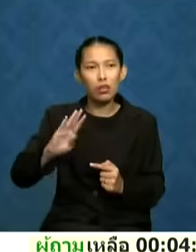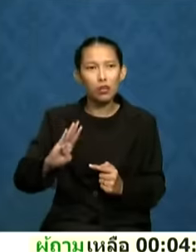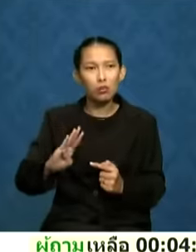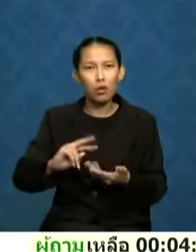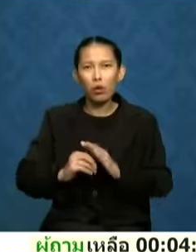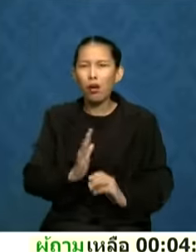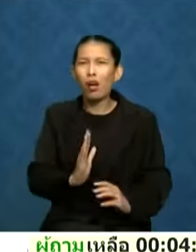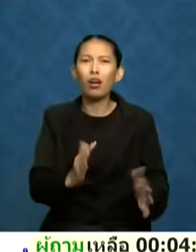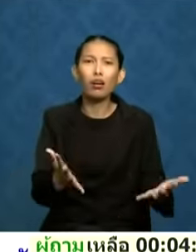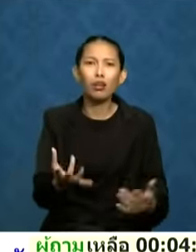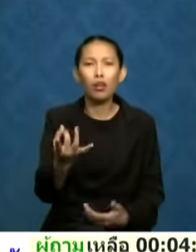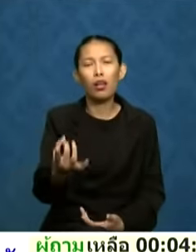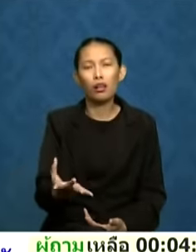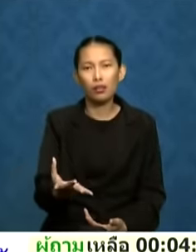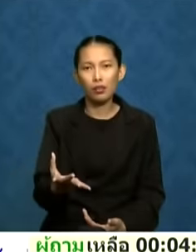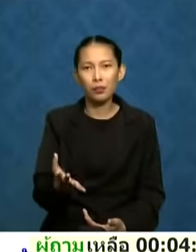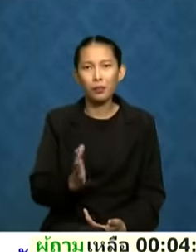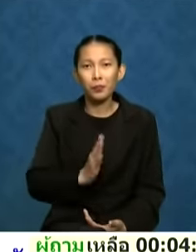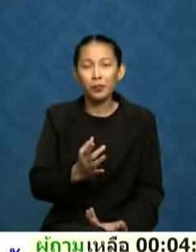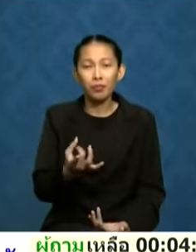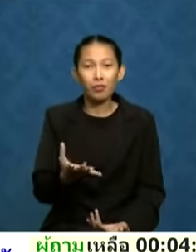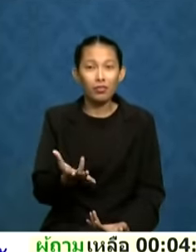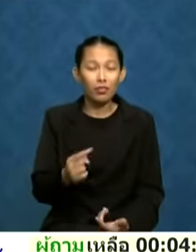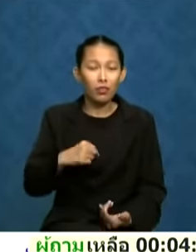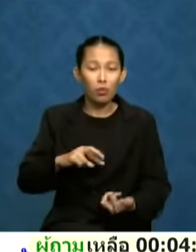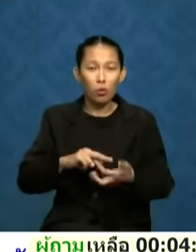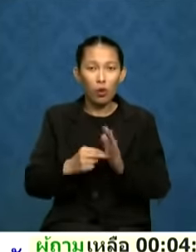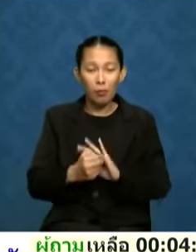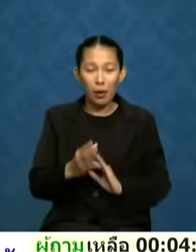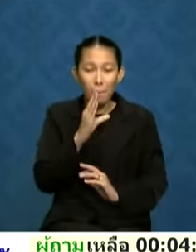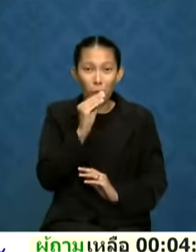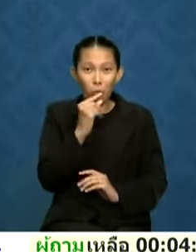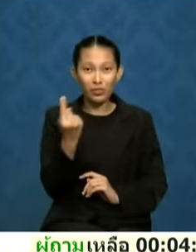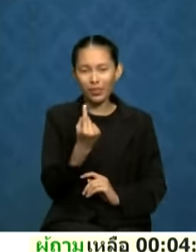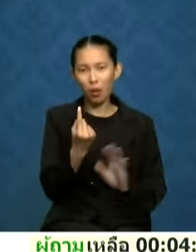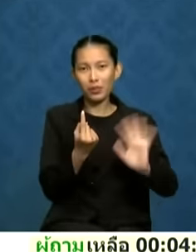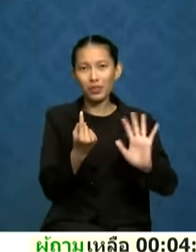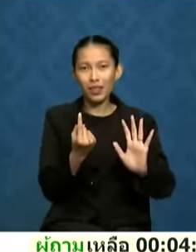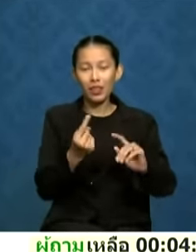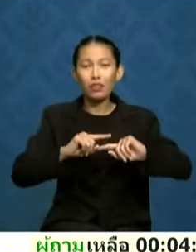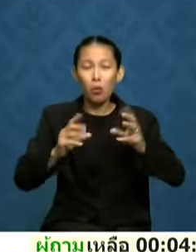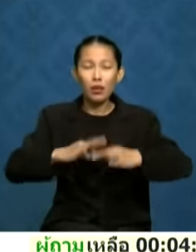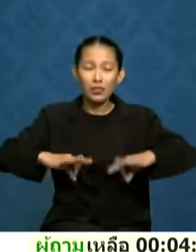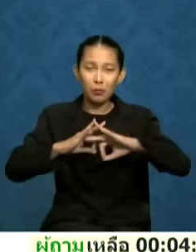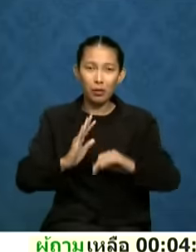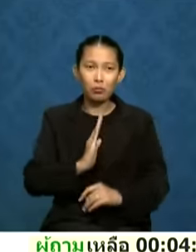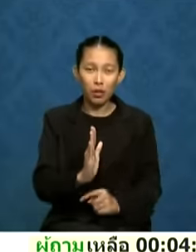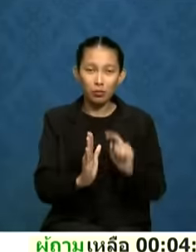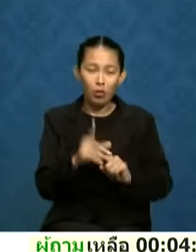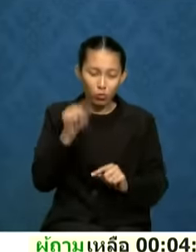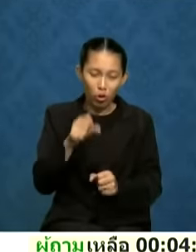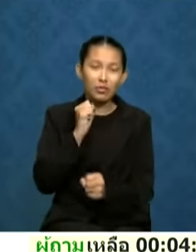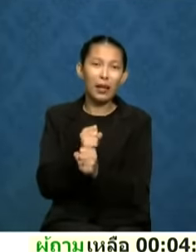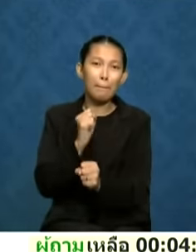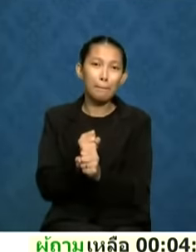อะไรวาความจงใจความจิใจมไมไดสะท้อนผ่านออกจคำพูดแต่ความจิใจมัสะท้อนผ่านการกระทำ